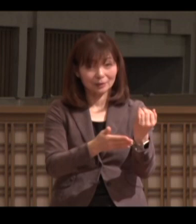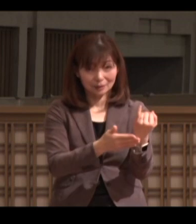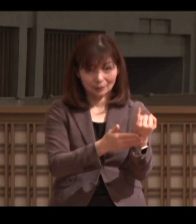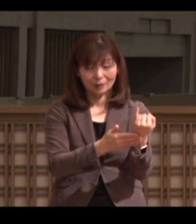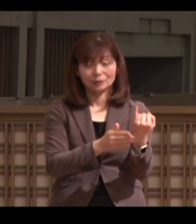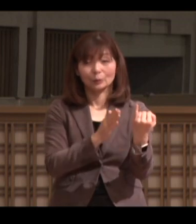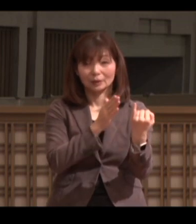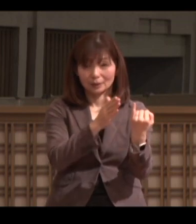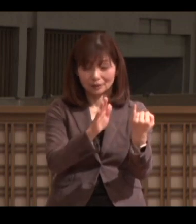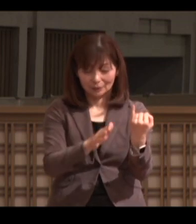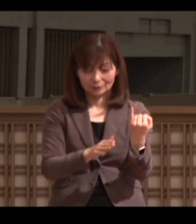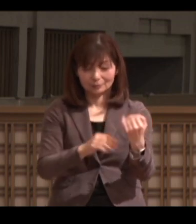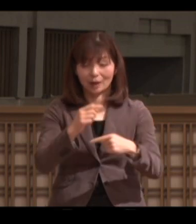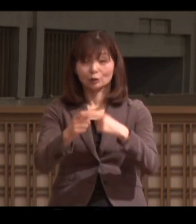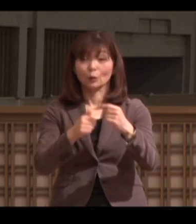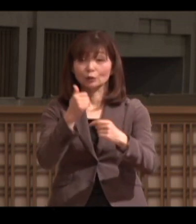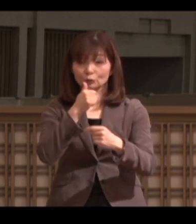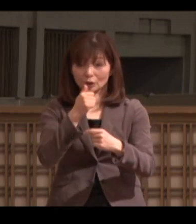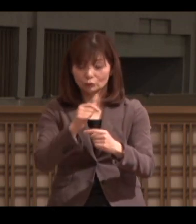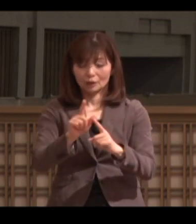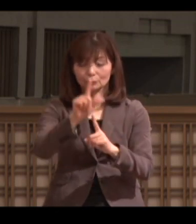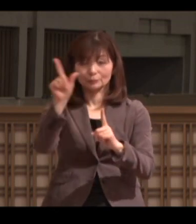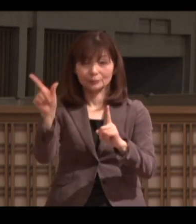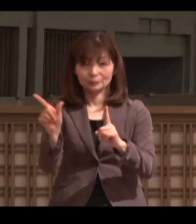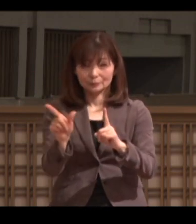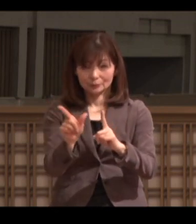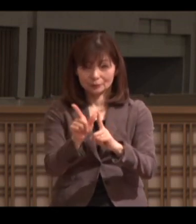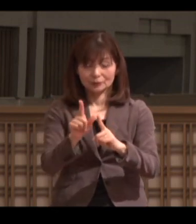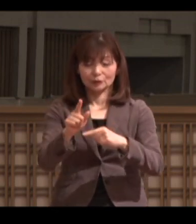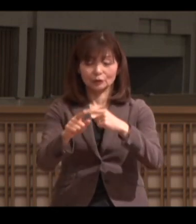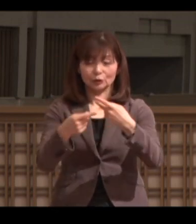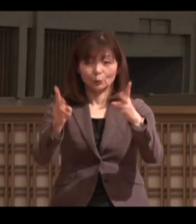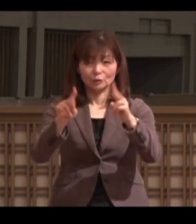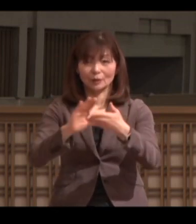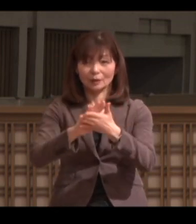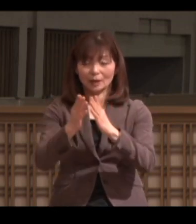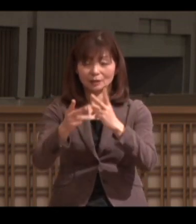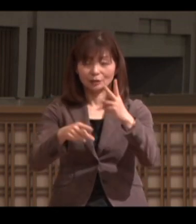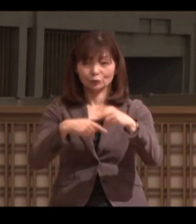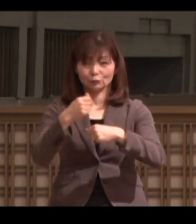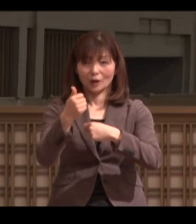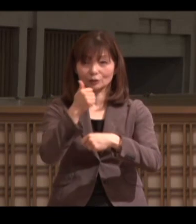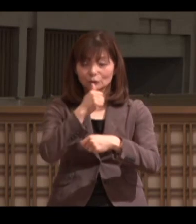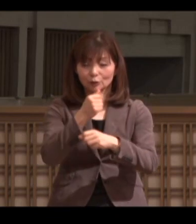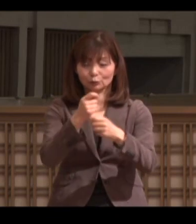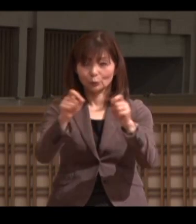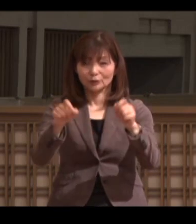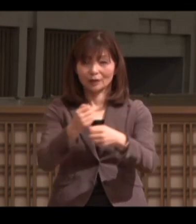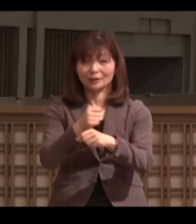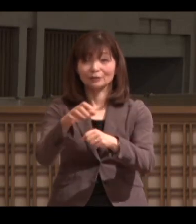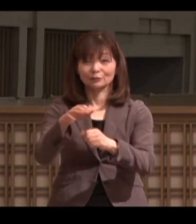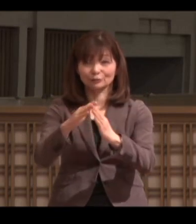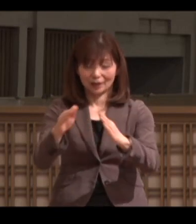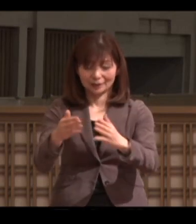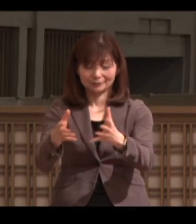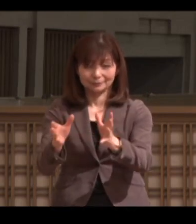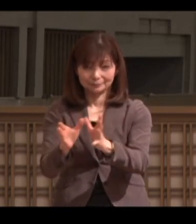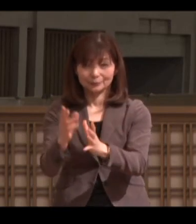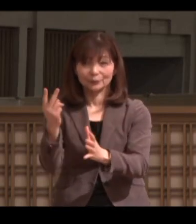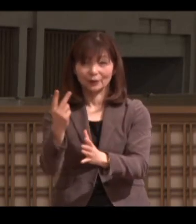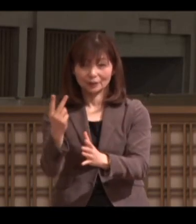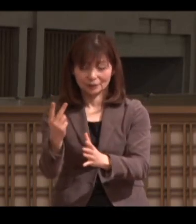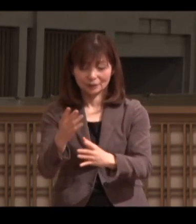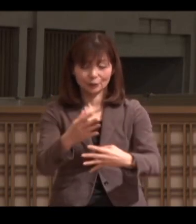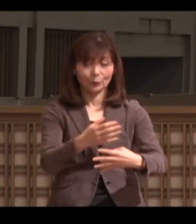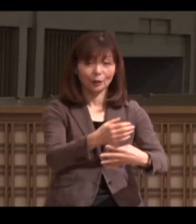ます主通訳は特定非営理活動法人広島県主通訳問題研究会の方々